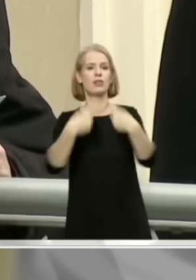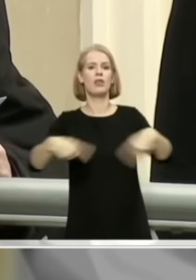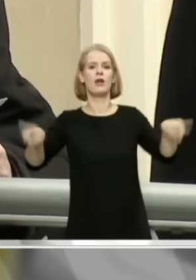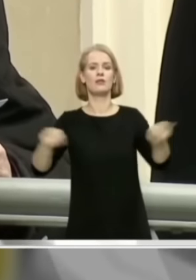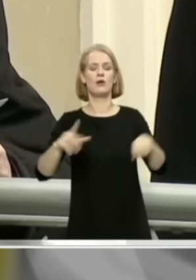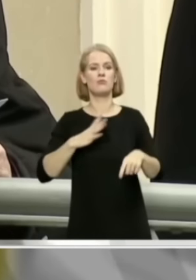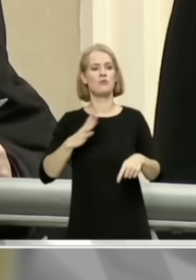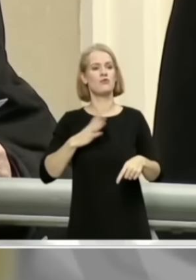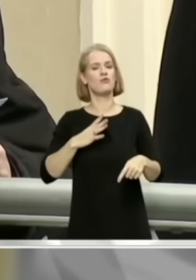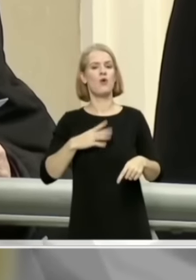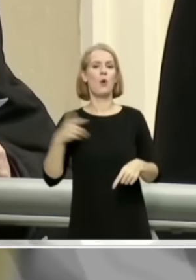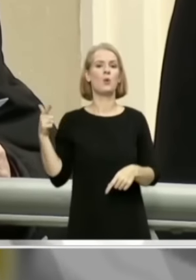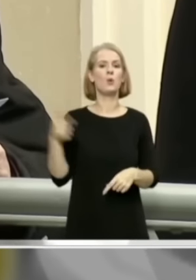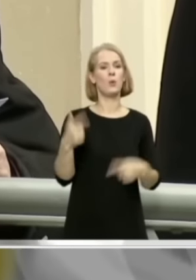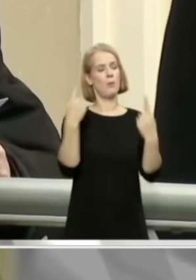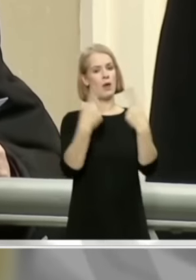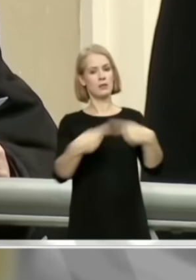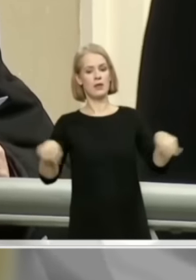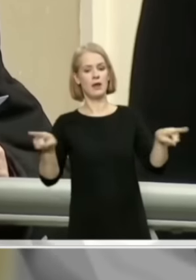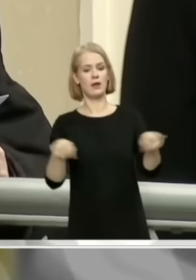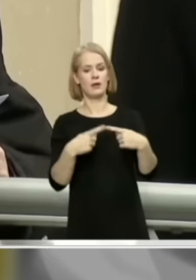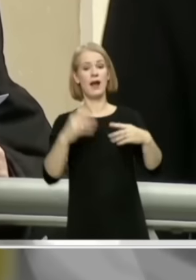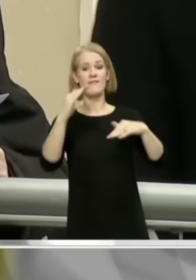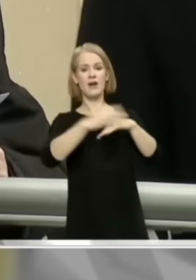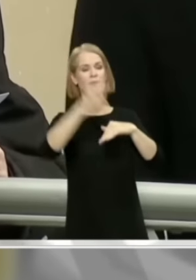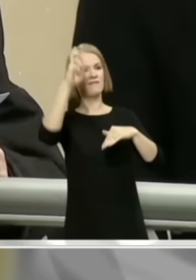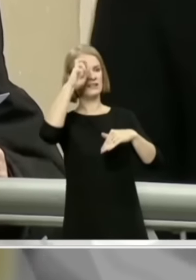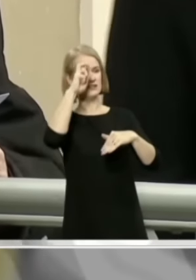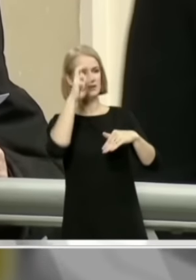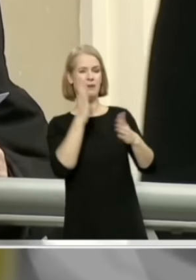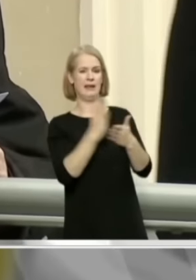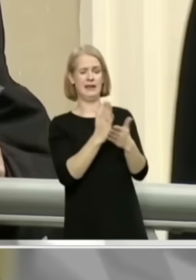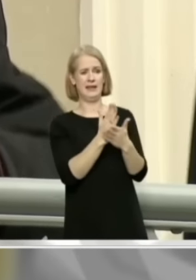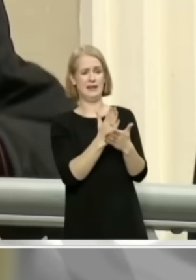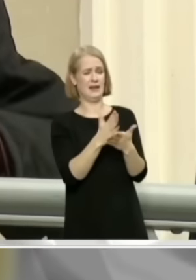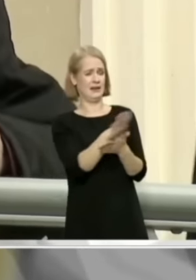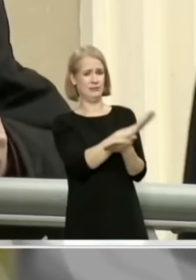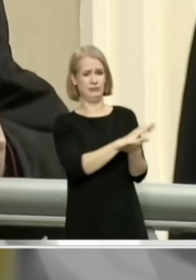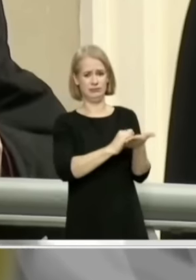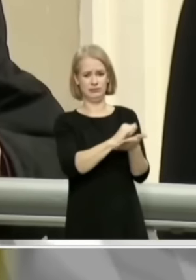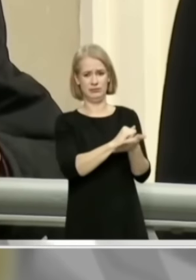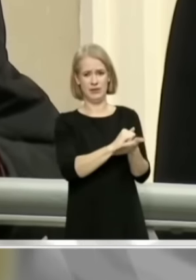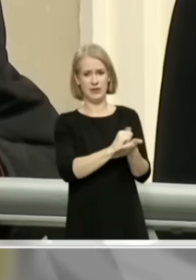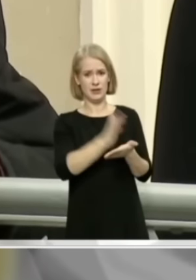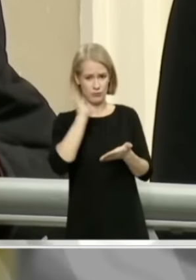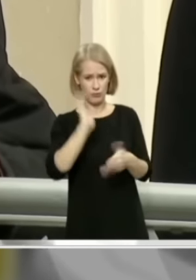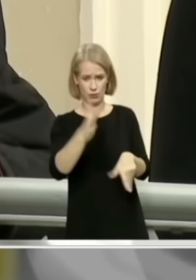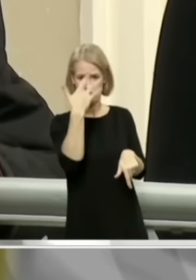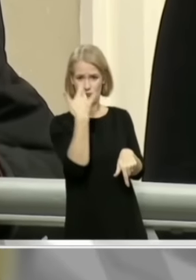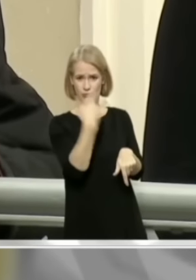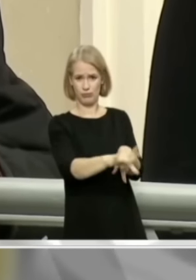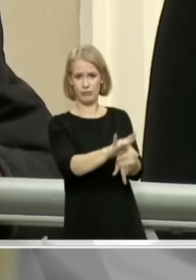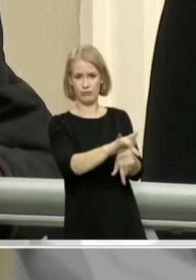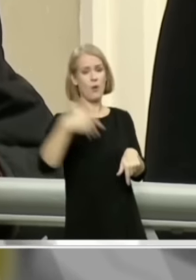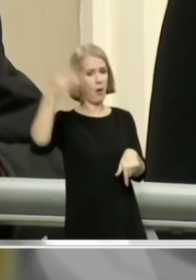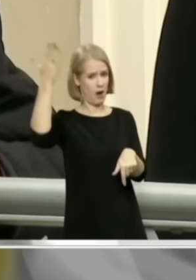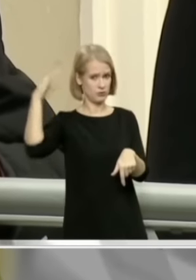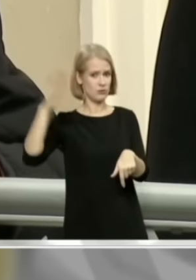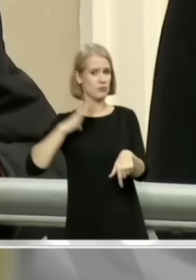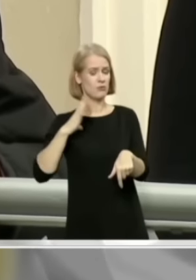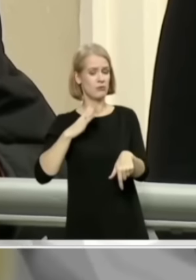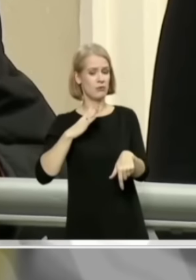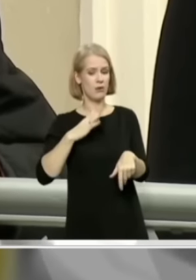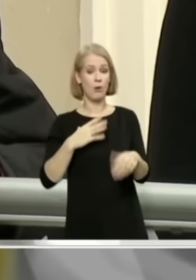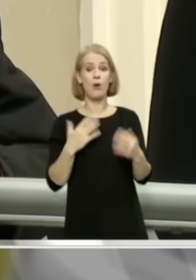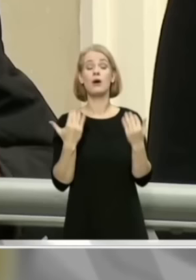kad vakarai supuvę ir turės būti sunaikinti. O dabar